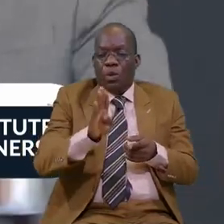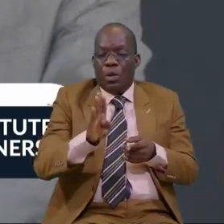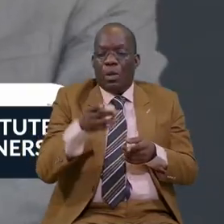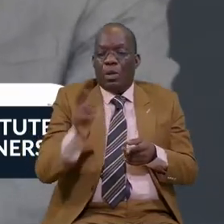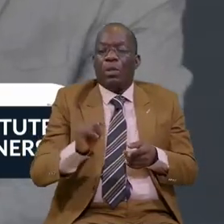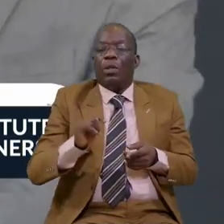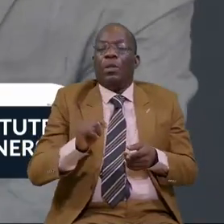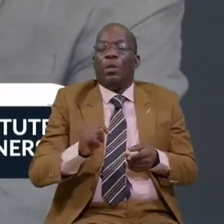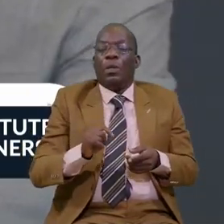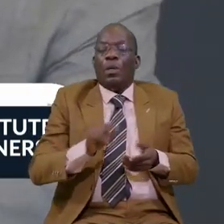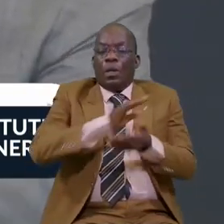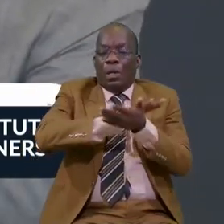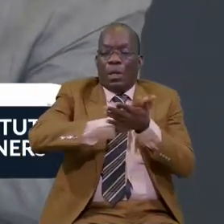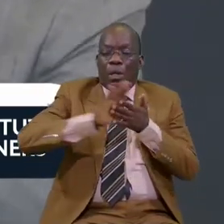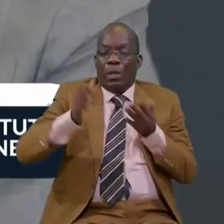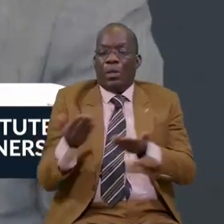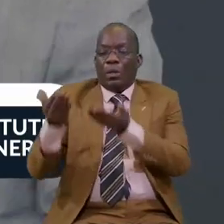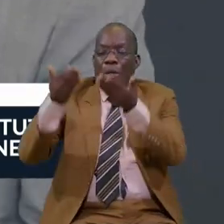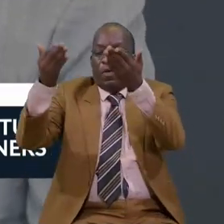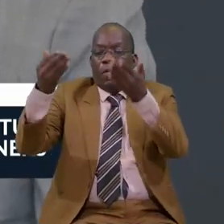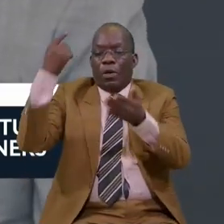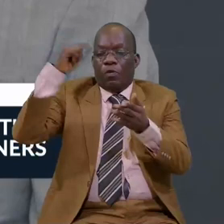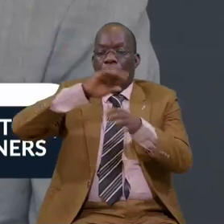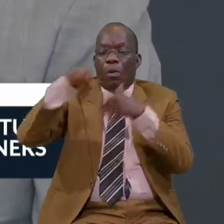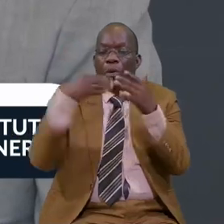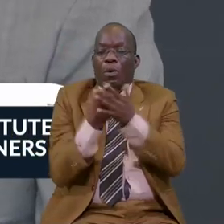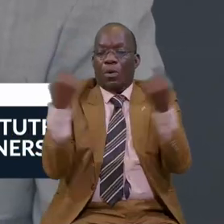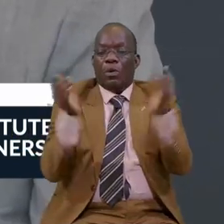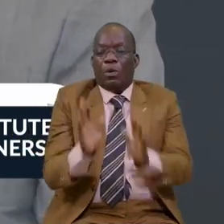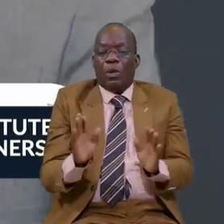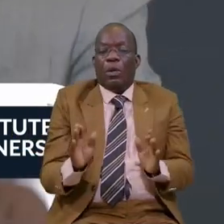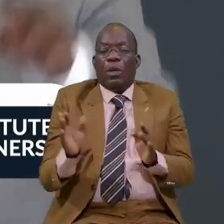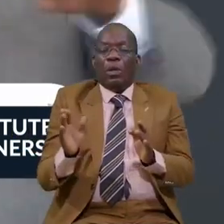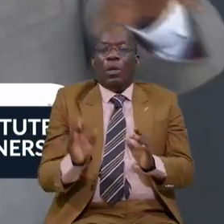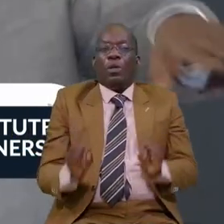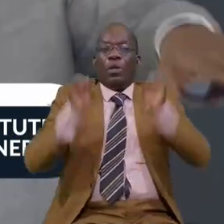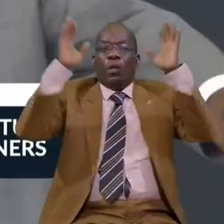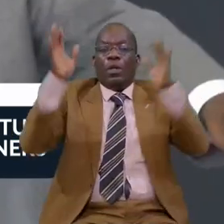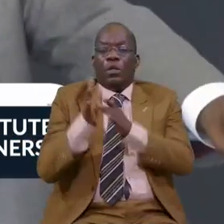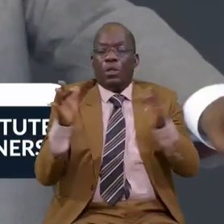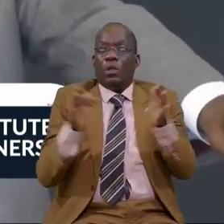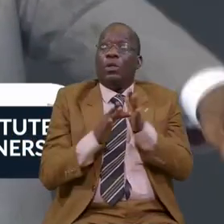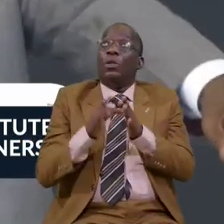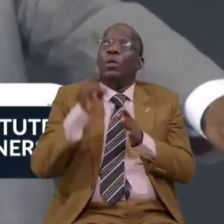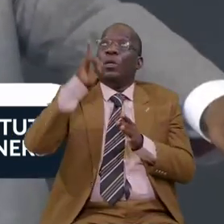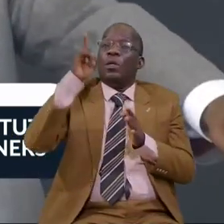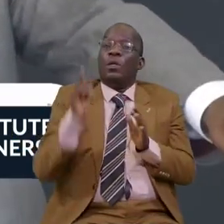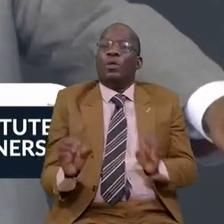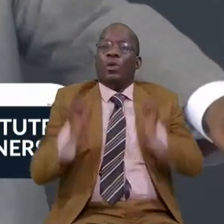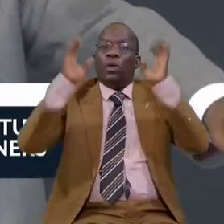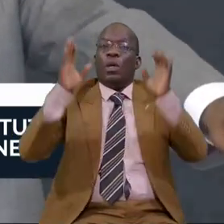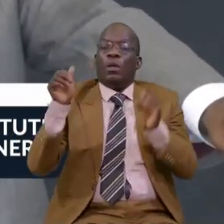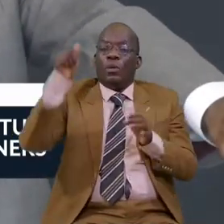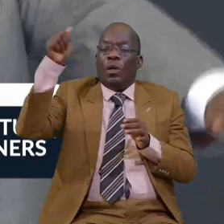le sacrifice sans tâche pour tous les pécheurs. Il s'est soumis lui-même. Le